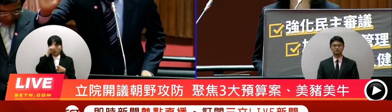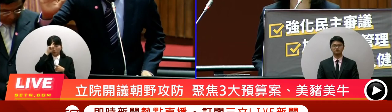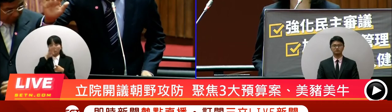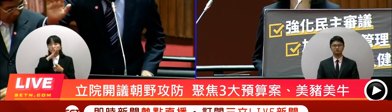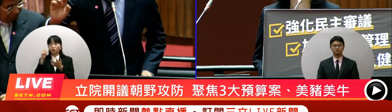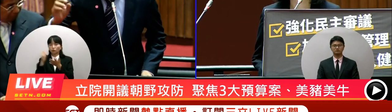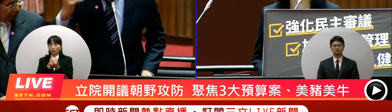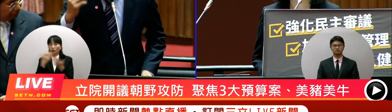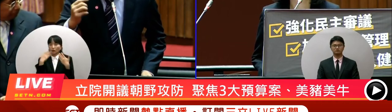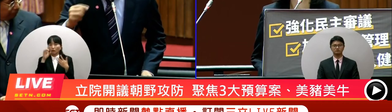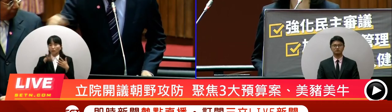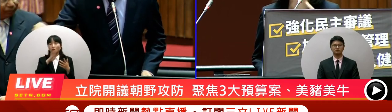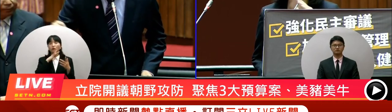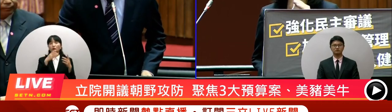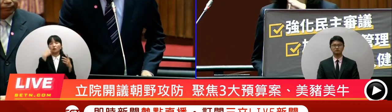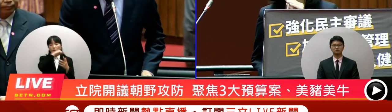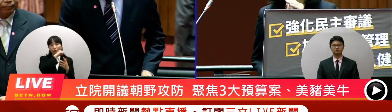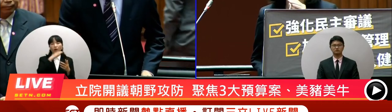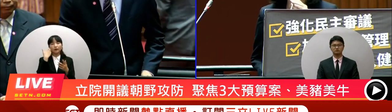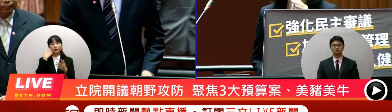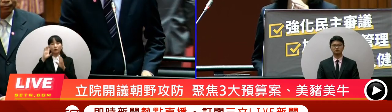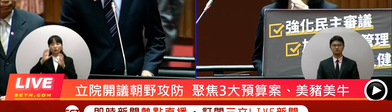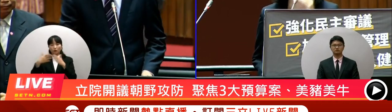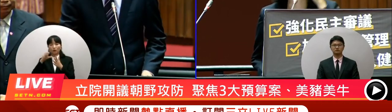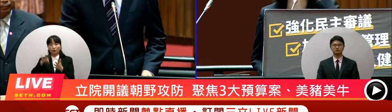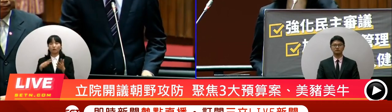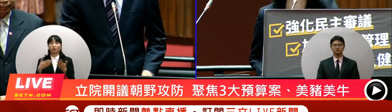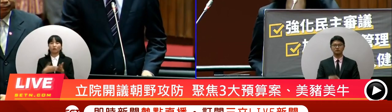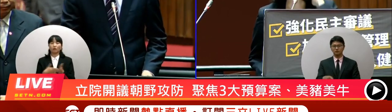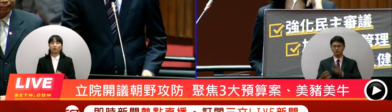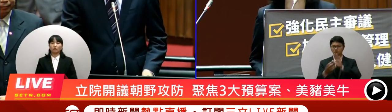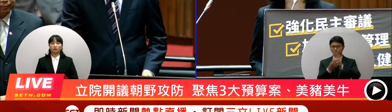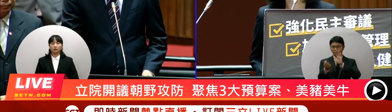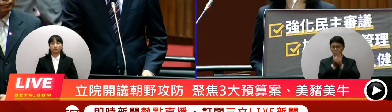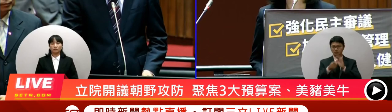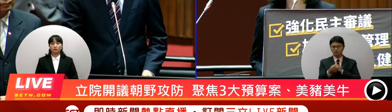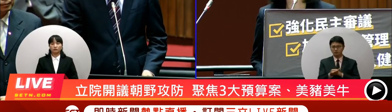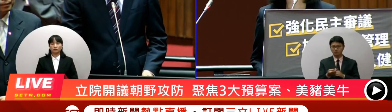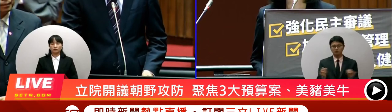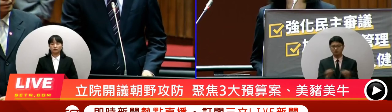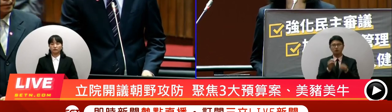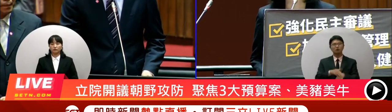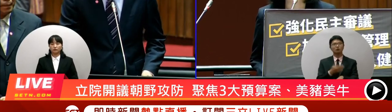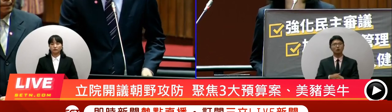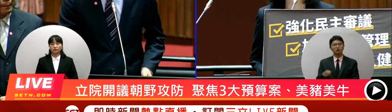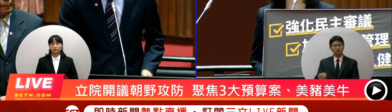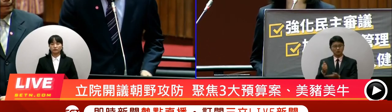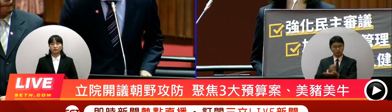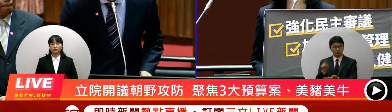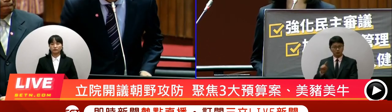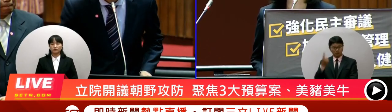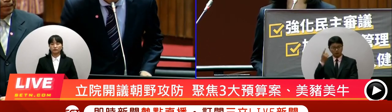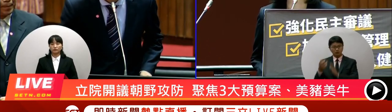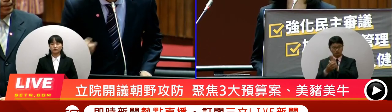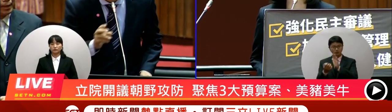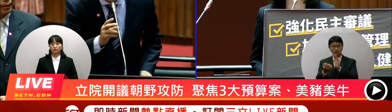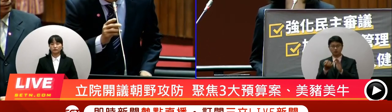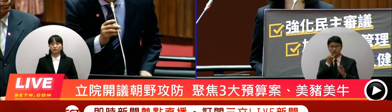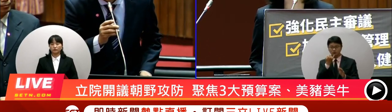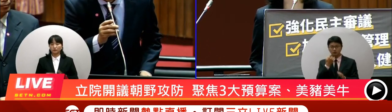猪就台湾猪，很清楚。那 消费者并不想违背标示的产地来源国，并不代表不能标示含有是否含有莱克多巴胺，因为我们得顾虑